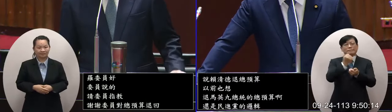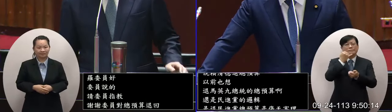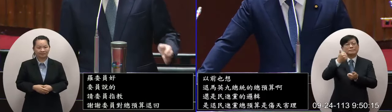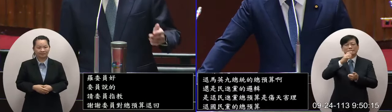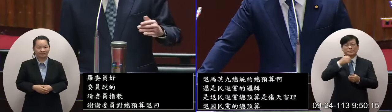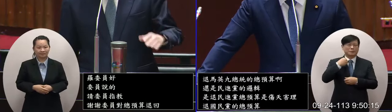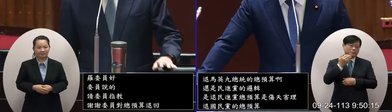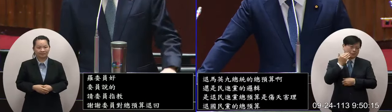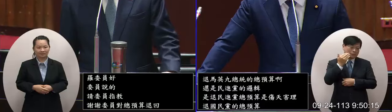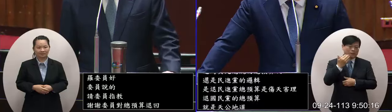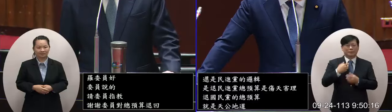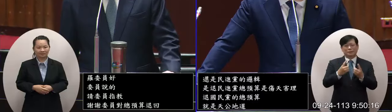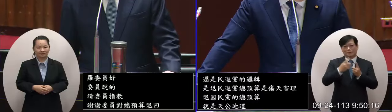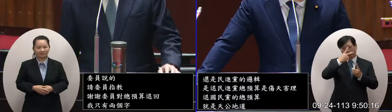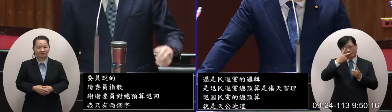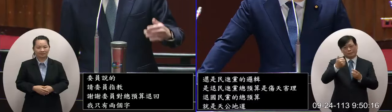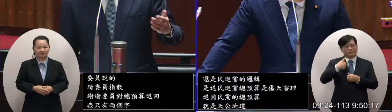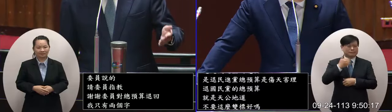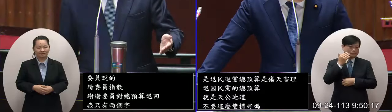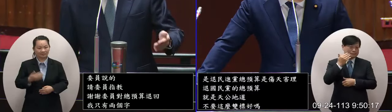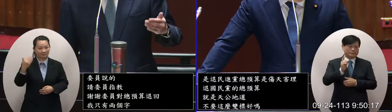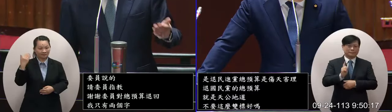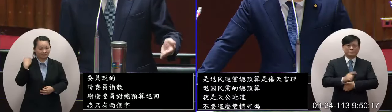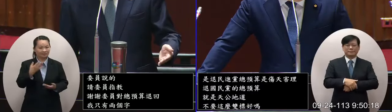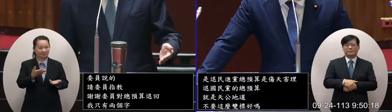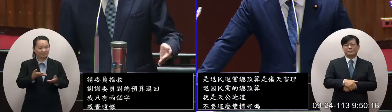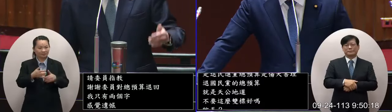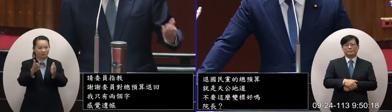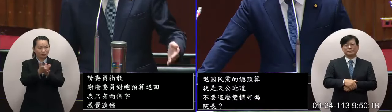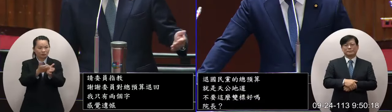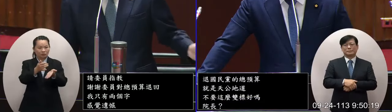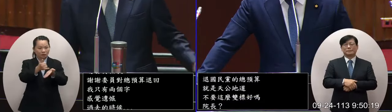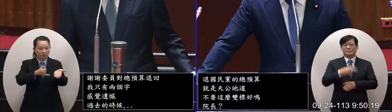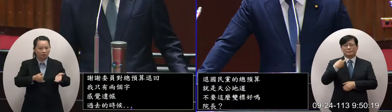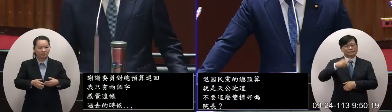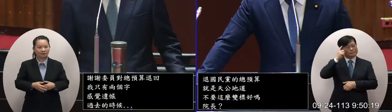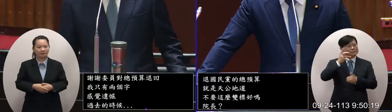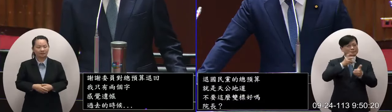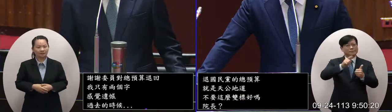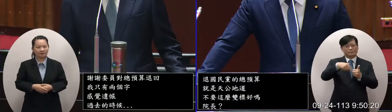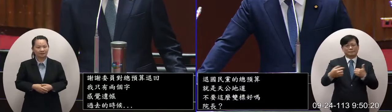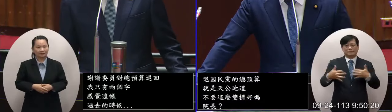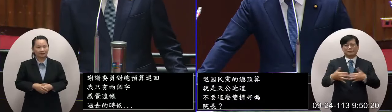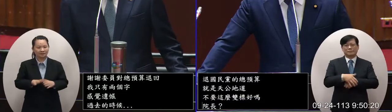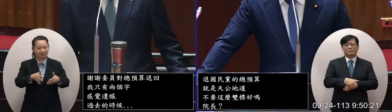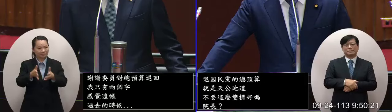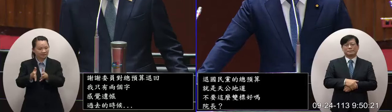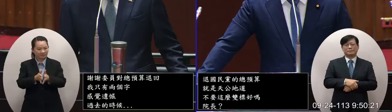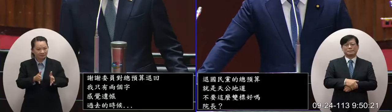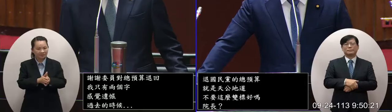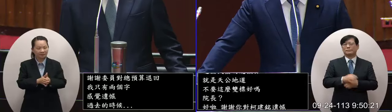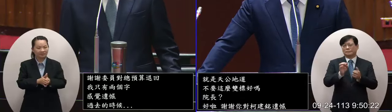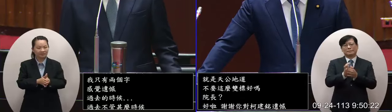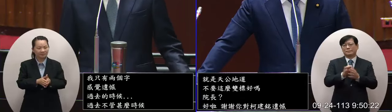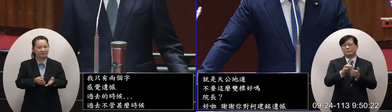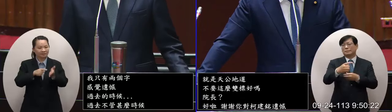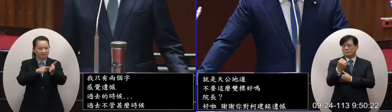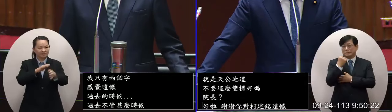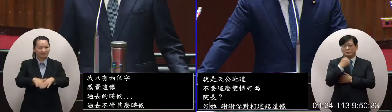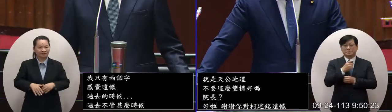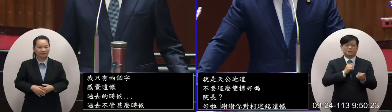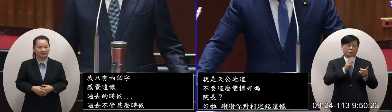遗憾，也谢谢你对赖清德遗憾。 过去不管什么时候总预算被退回， 再想要问你下一个问题 了，应该也会做同样的表达。 啊，你要努力